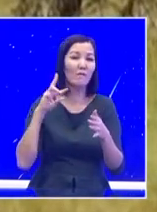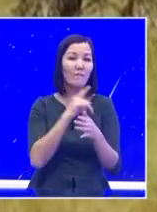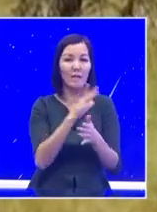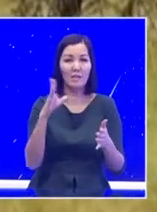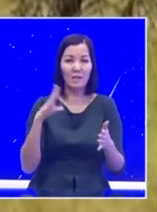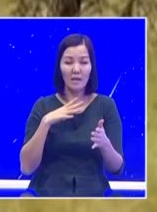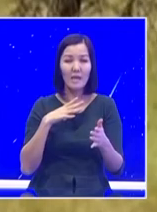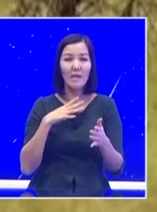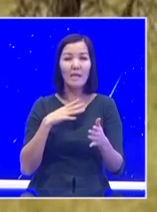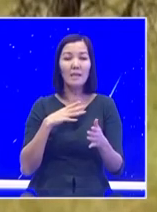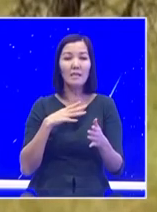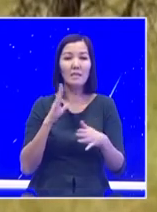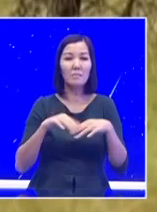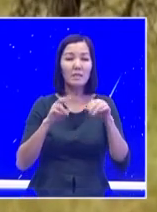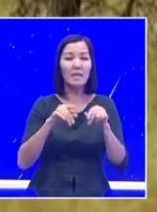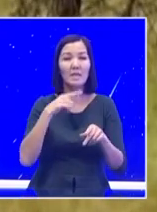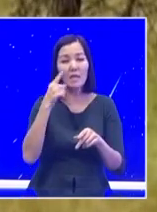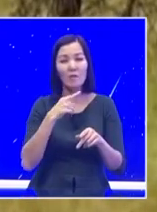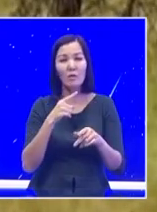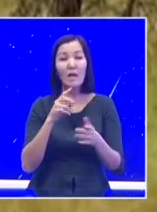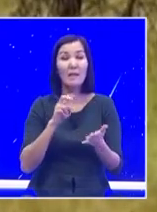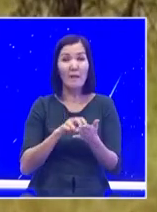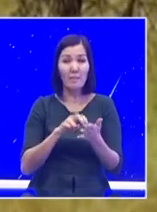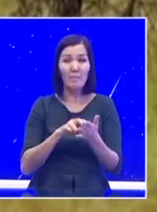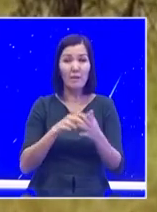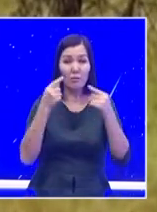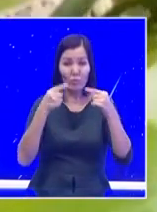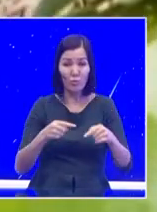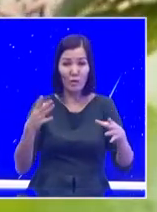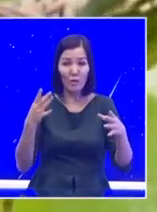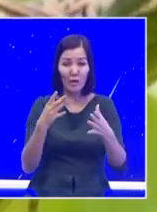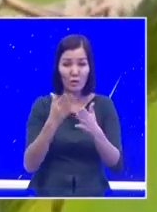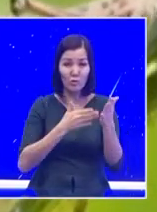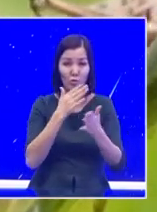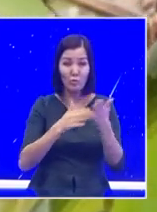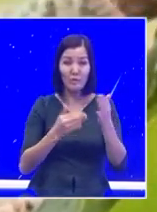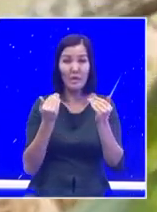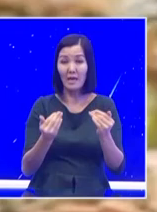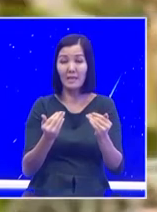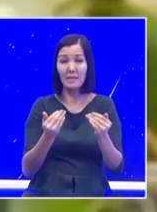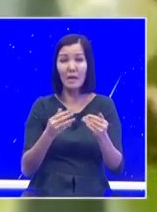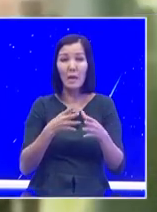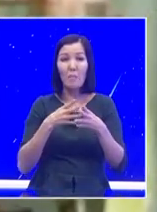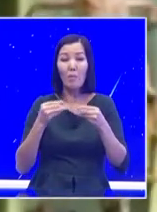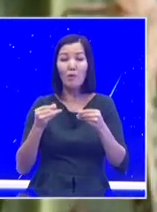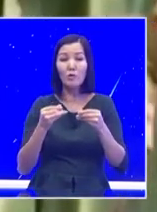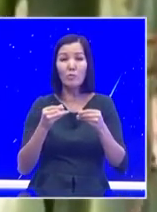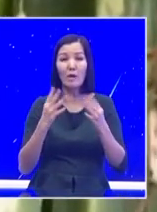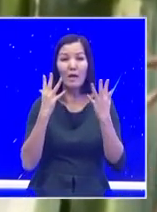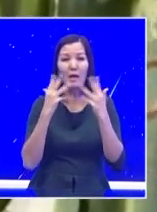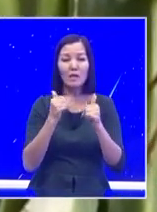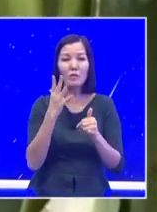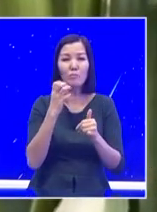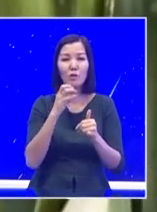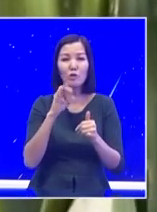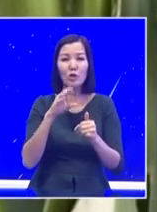егінді жойып жіберген. Мамандардың айтуынша, егер шегірткелерді азайту шаралары қазір қолға алынбаса, маусымға қарай олардың саны 500